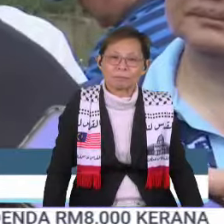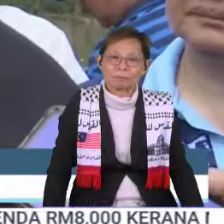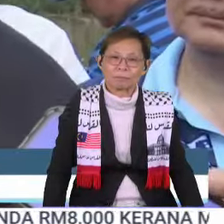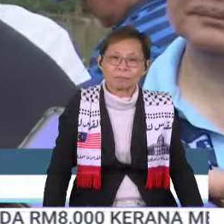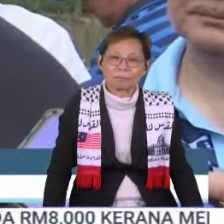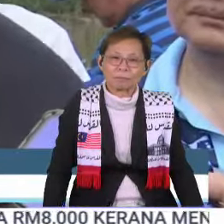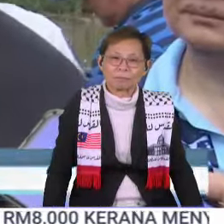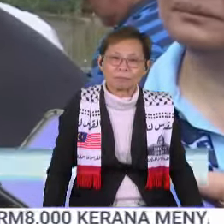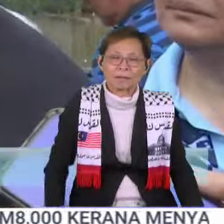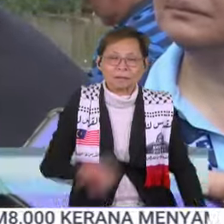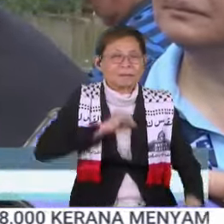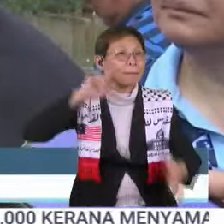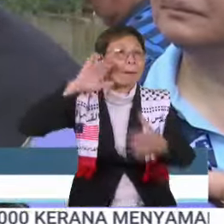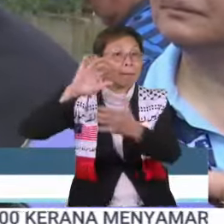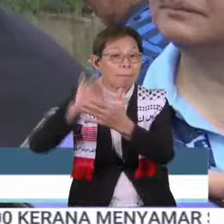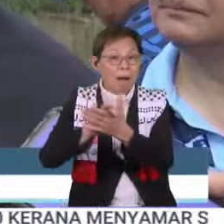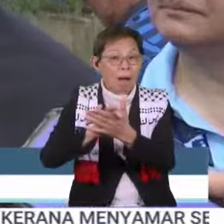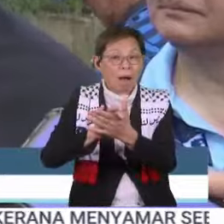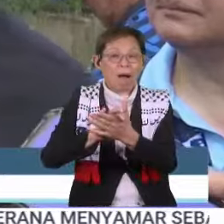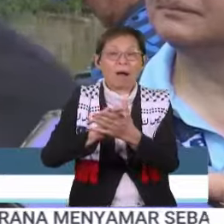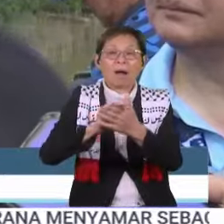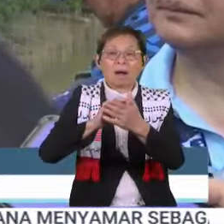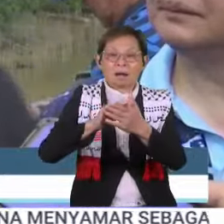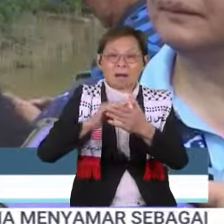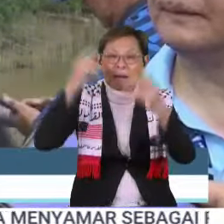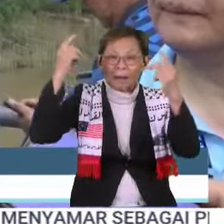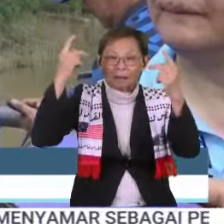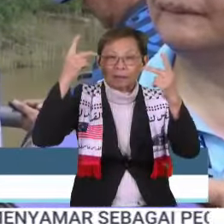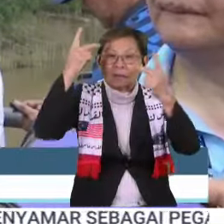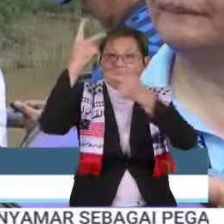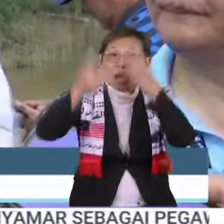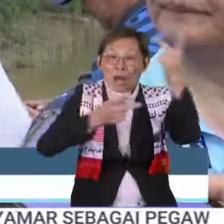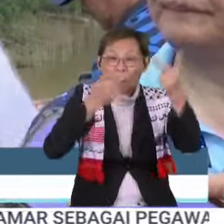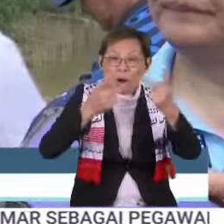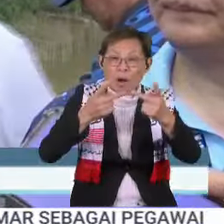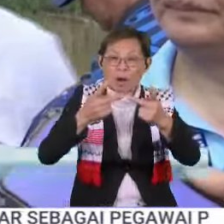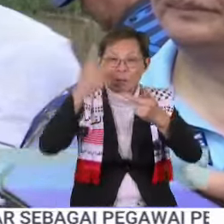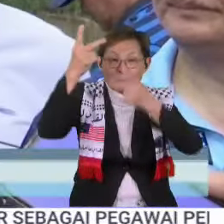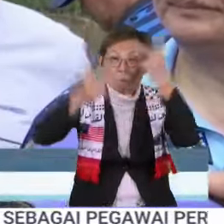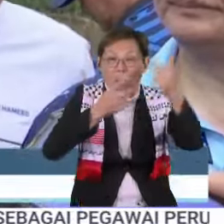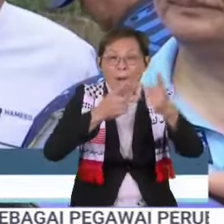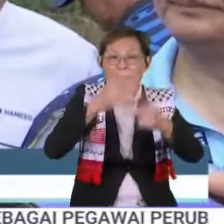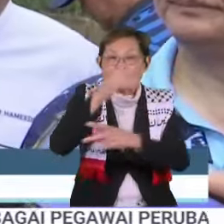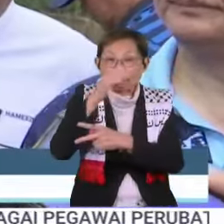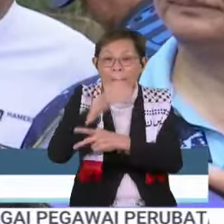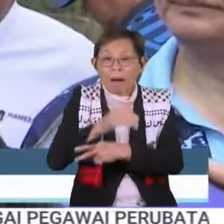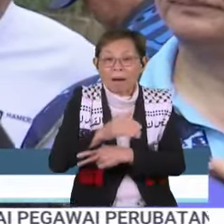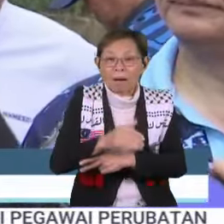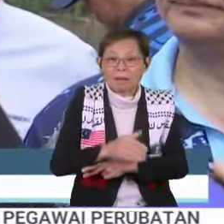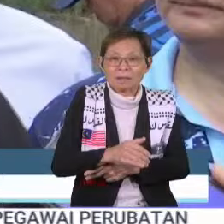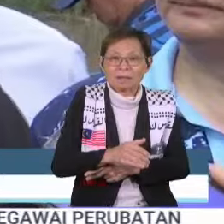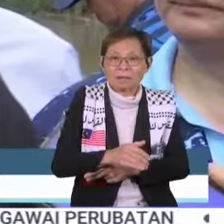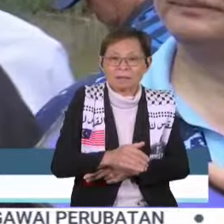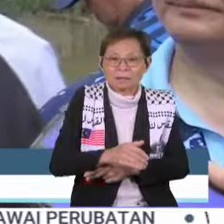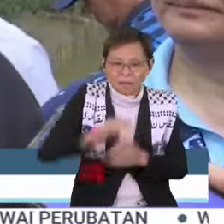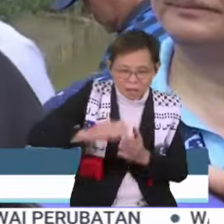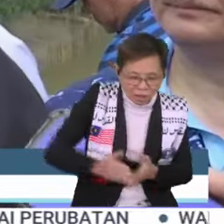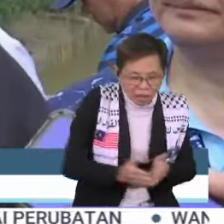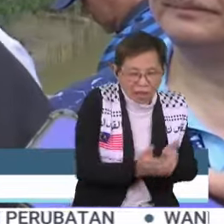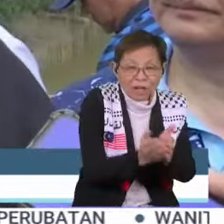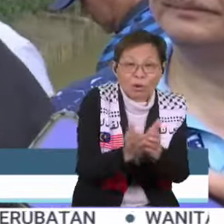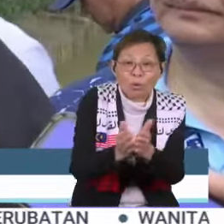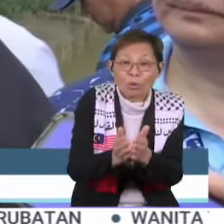Jadi saya yakin sempena dengan tahun Melawat Melaka, salah satu produk pelancongan di utara Melaka ialah produk Eco Cruise Sungai Linggi